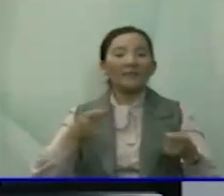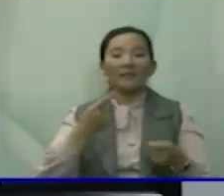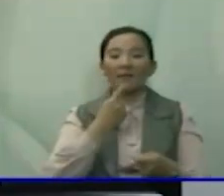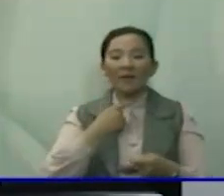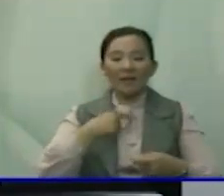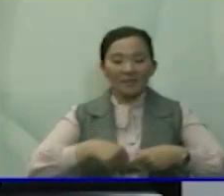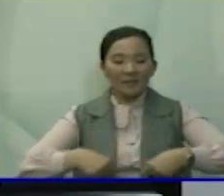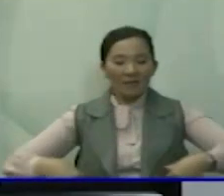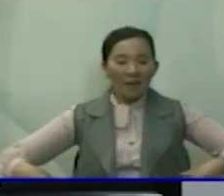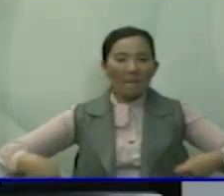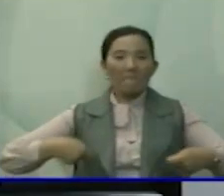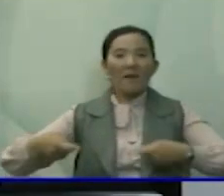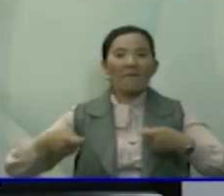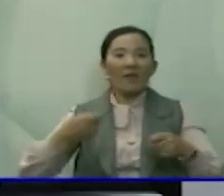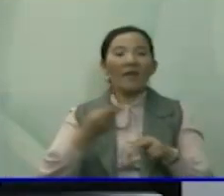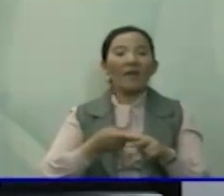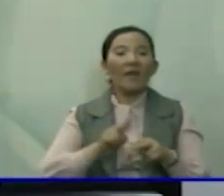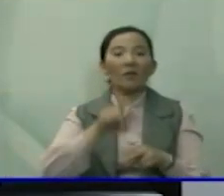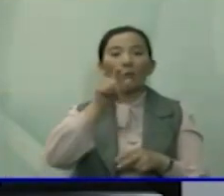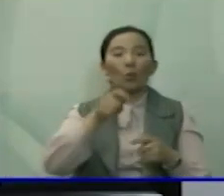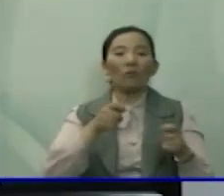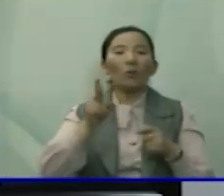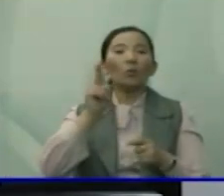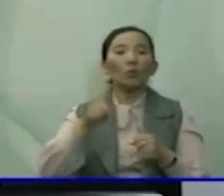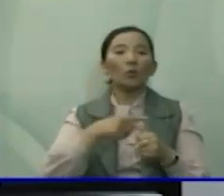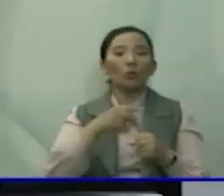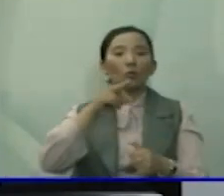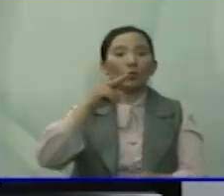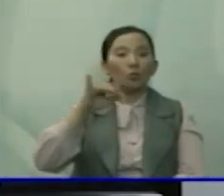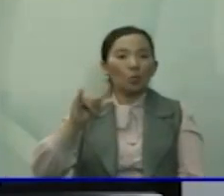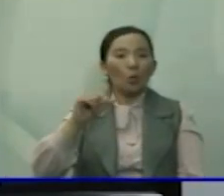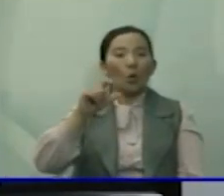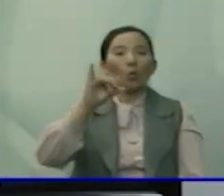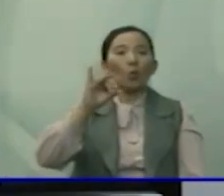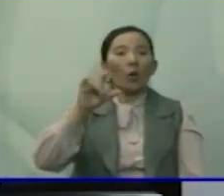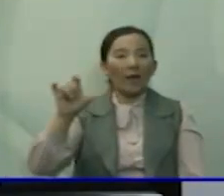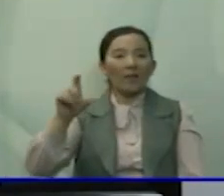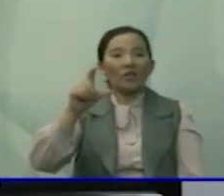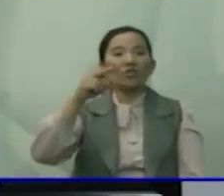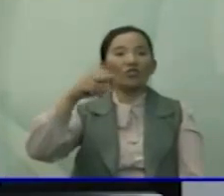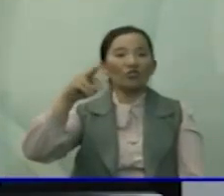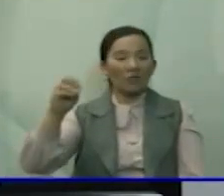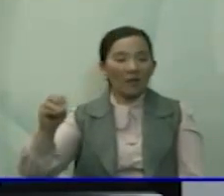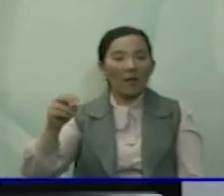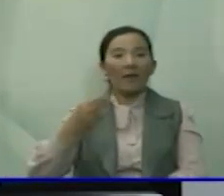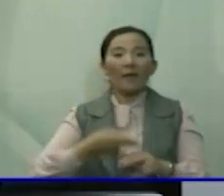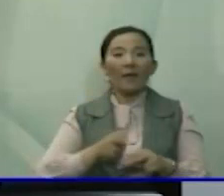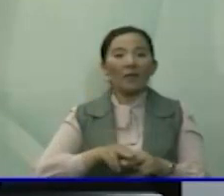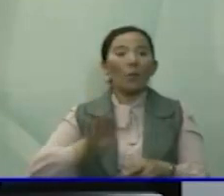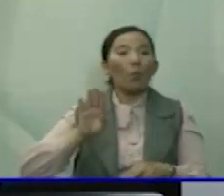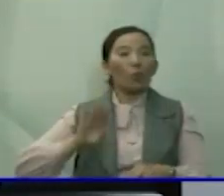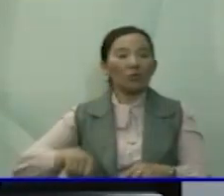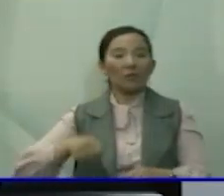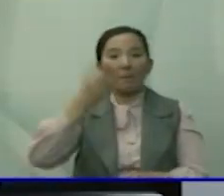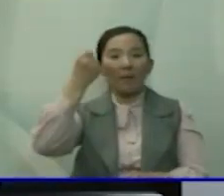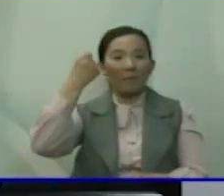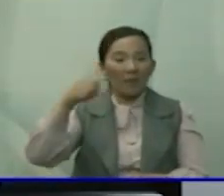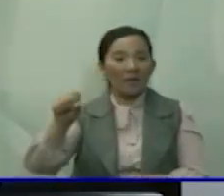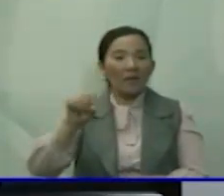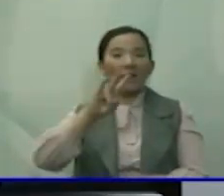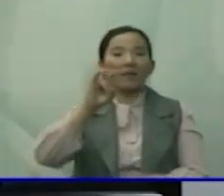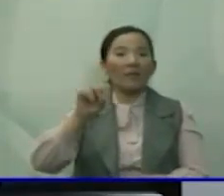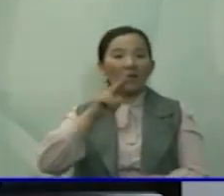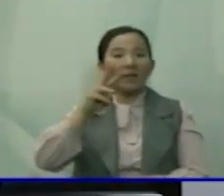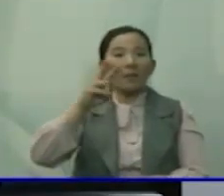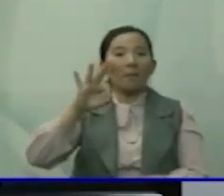повязках монах джу билайн джан и после победы над монголами